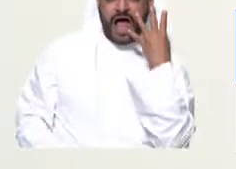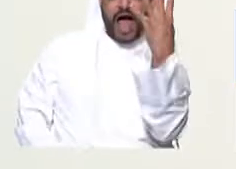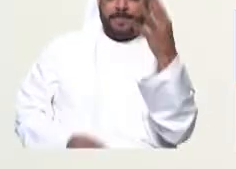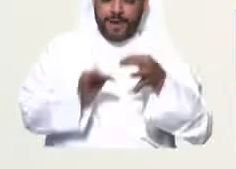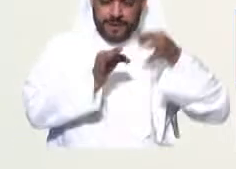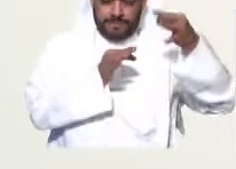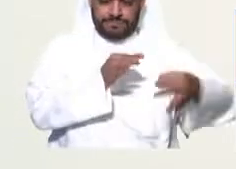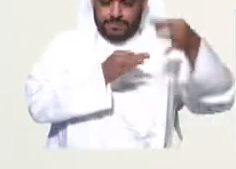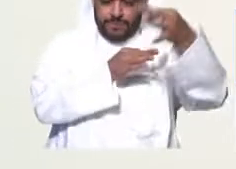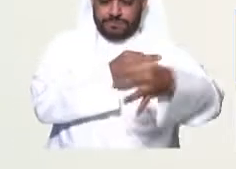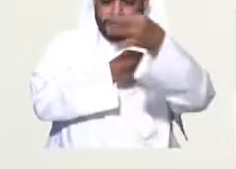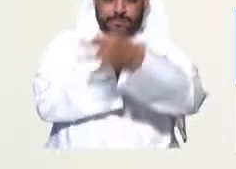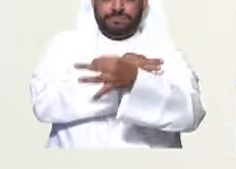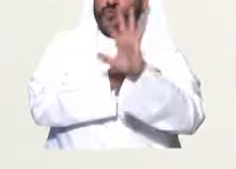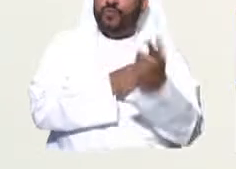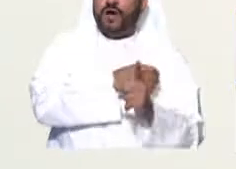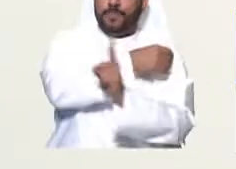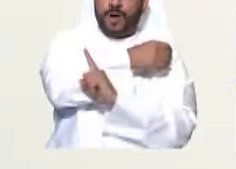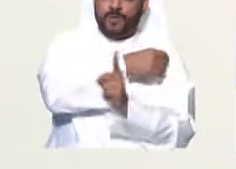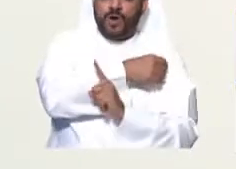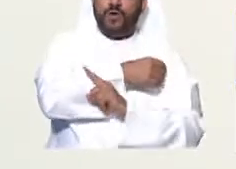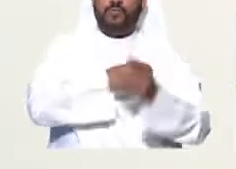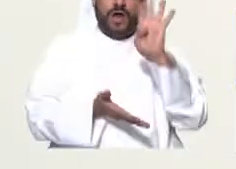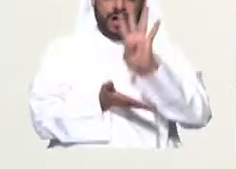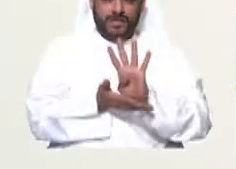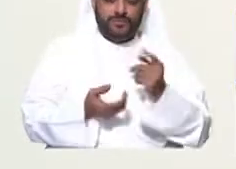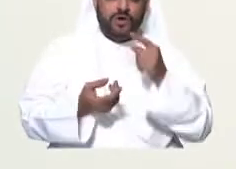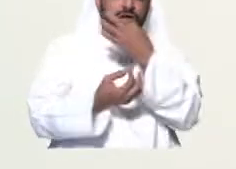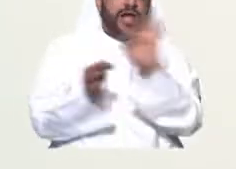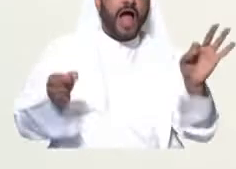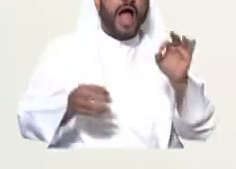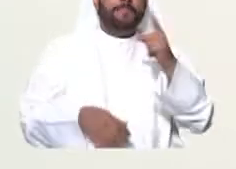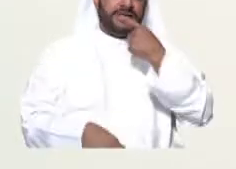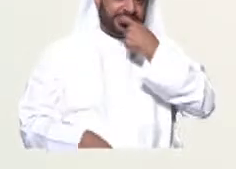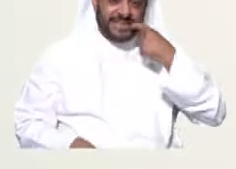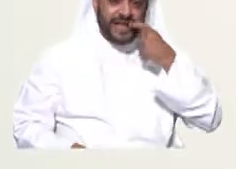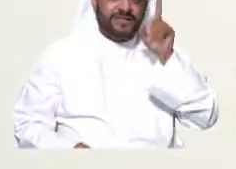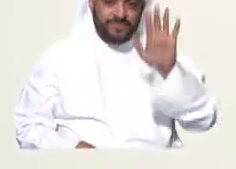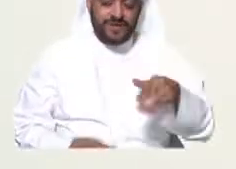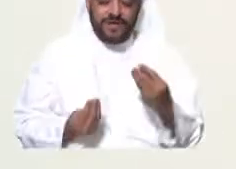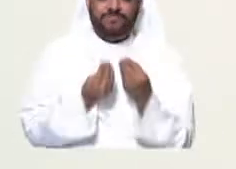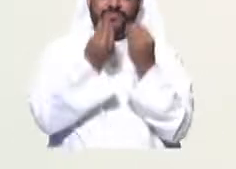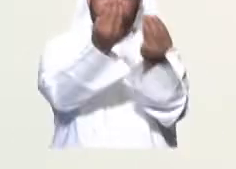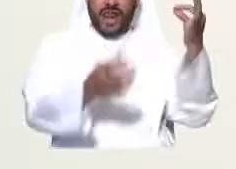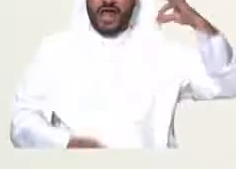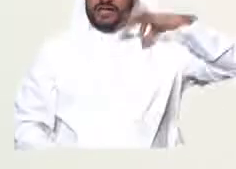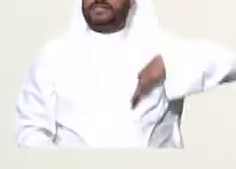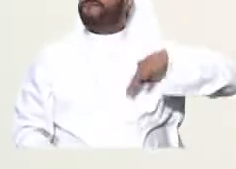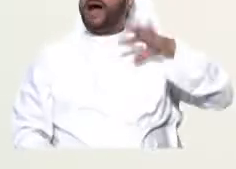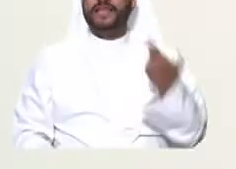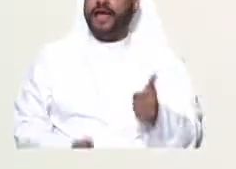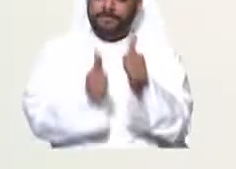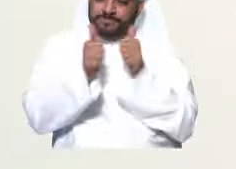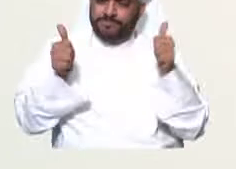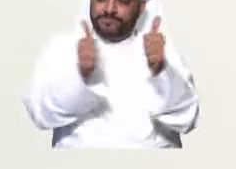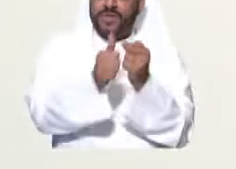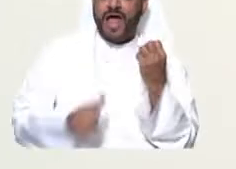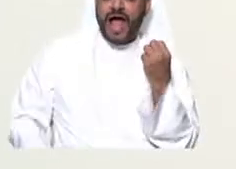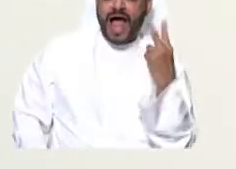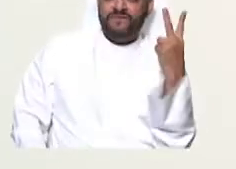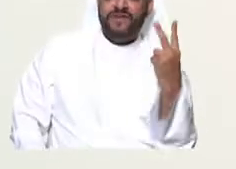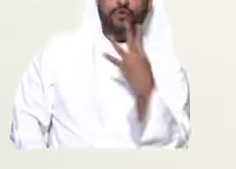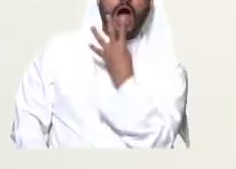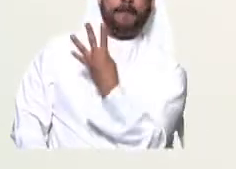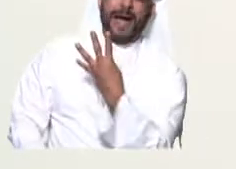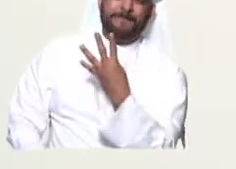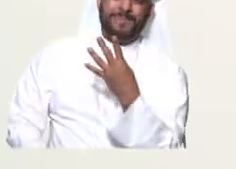عدن ومأرب وتعز وحضرموت، والذي استفادت منه ما يقارب 2418 أسرة من